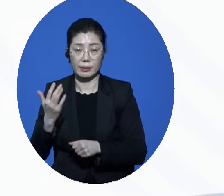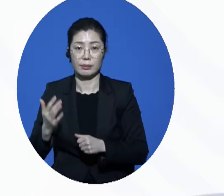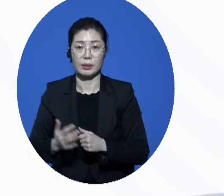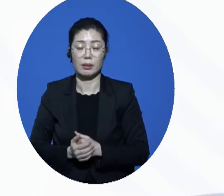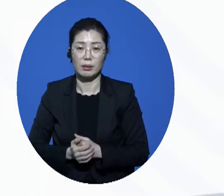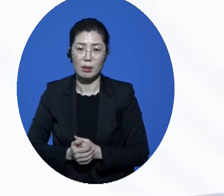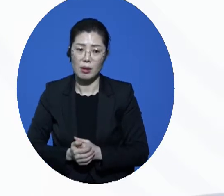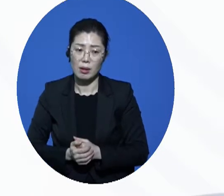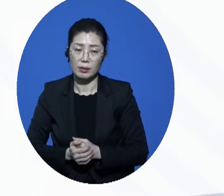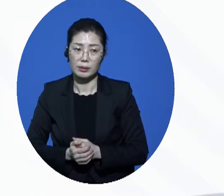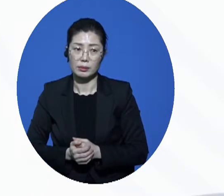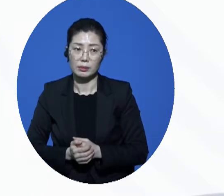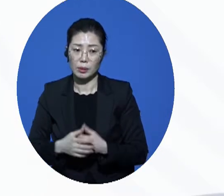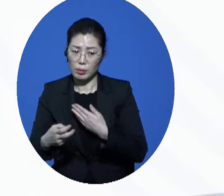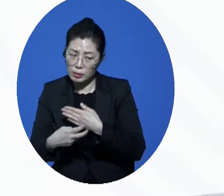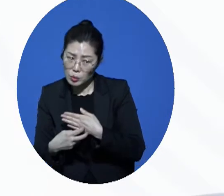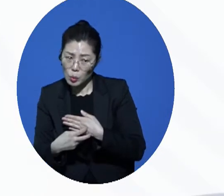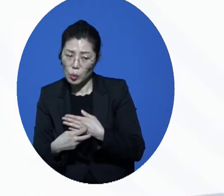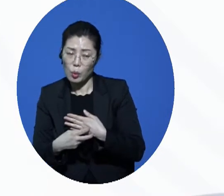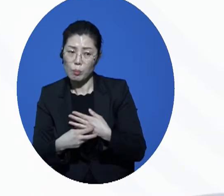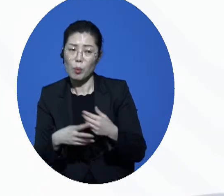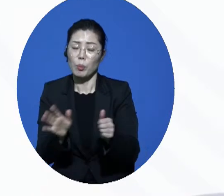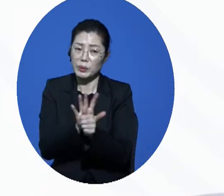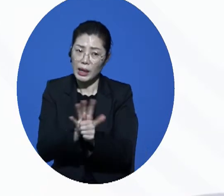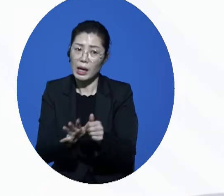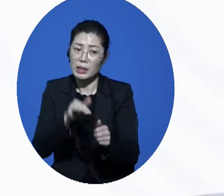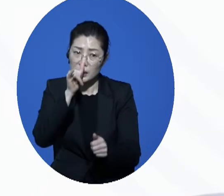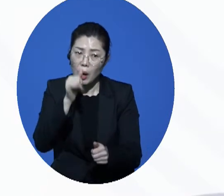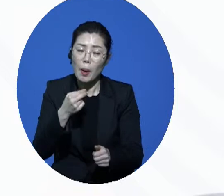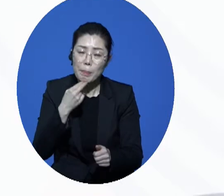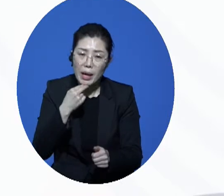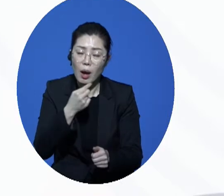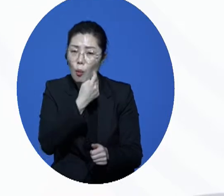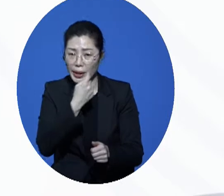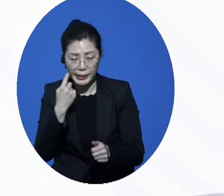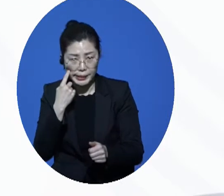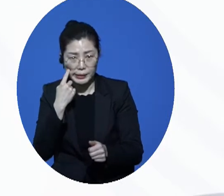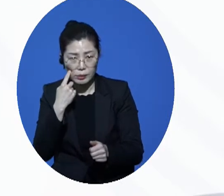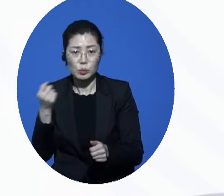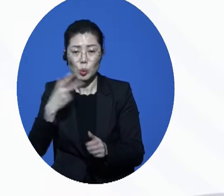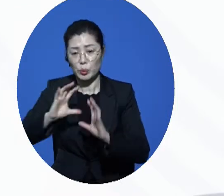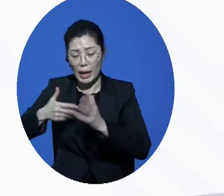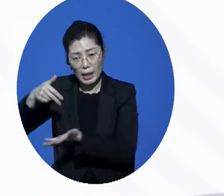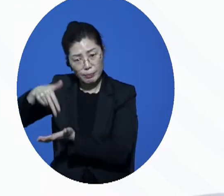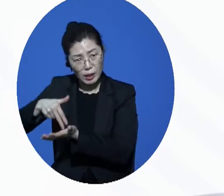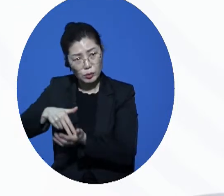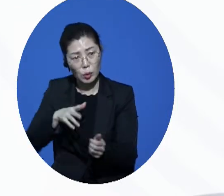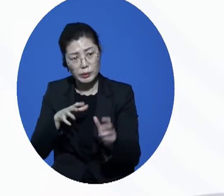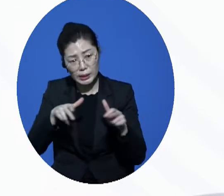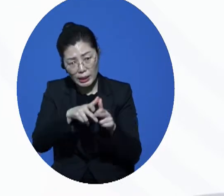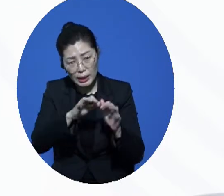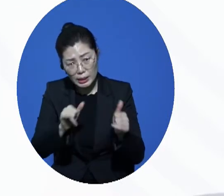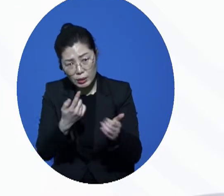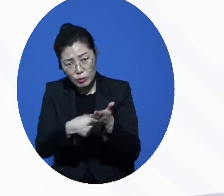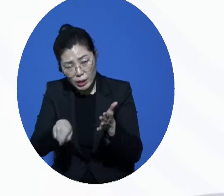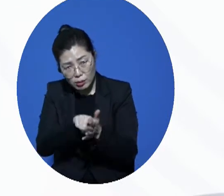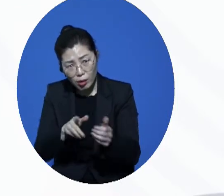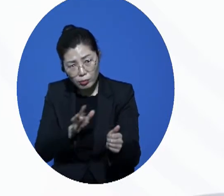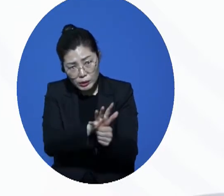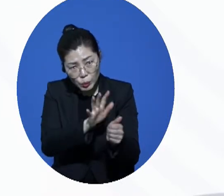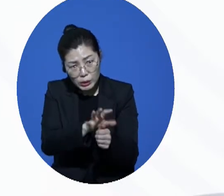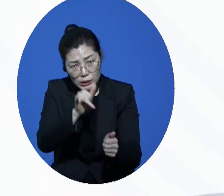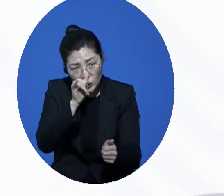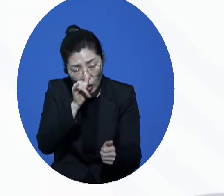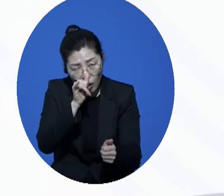필수 서비스에 대한 접근성이 어느 정도 보장이 되는지에 대해서 그리고 국가들이 어떤 조치를 취하고 있는지에 대해서 파악하고자 이